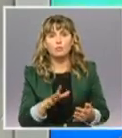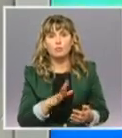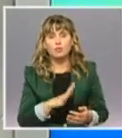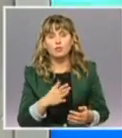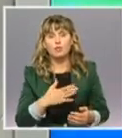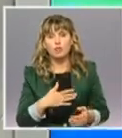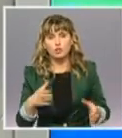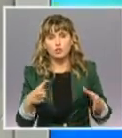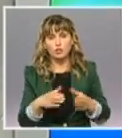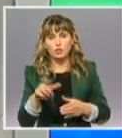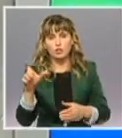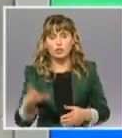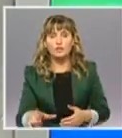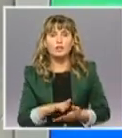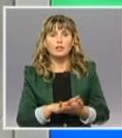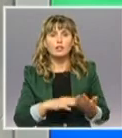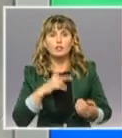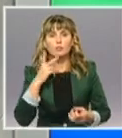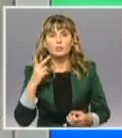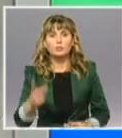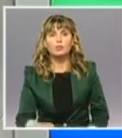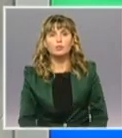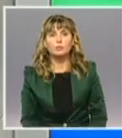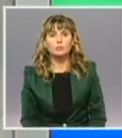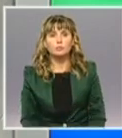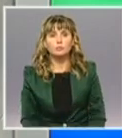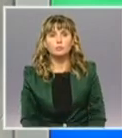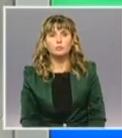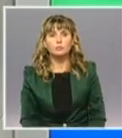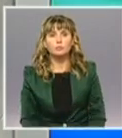на старт вышел и наш корреспондент Бакыджан Нурпейсов.